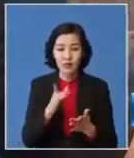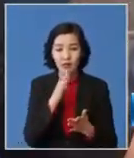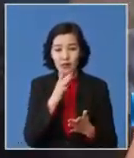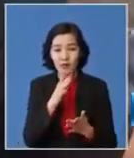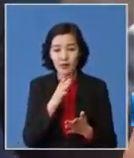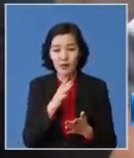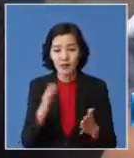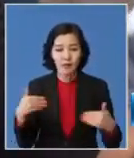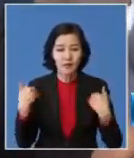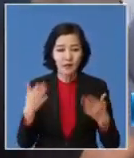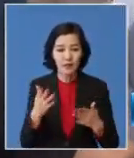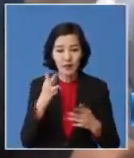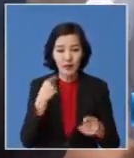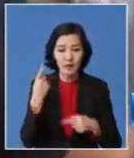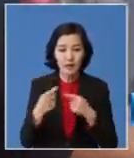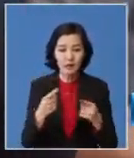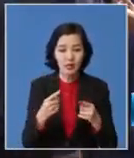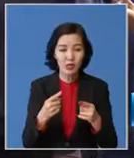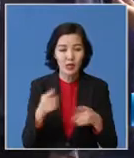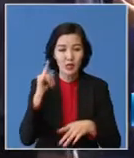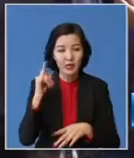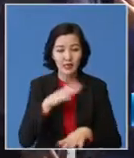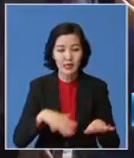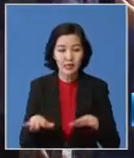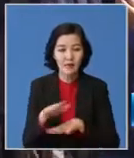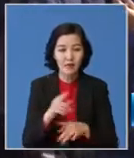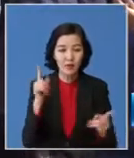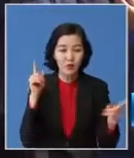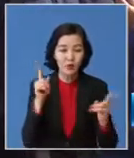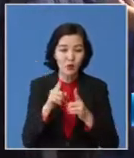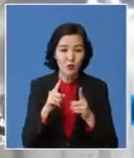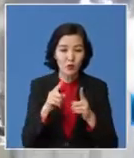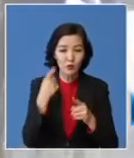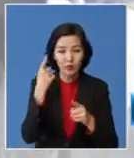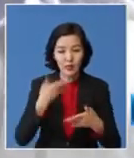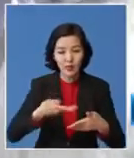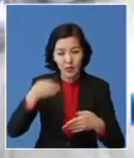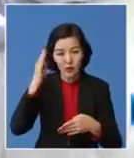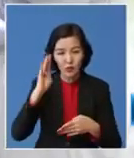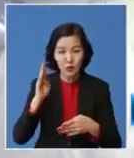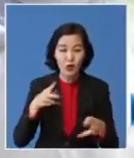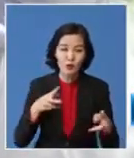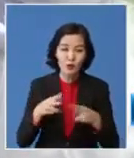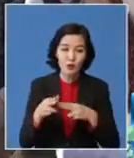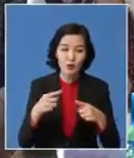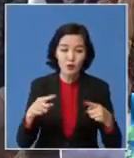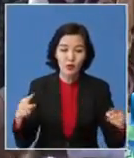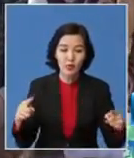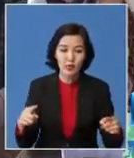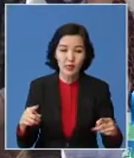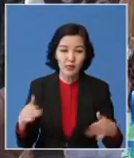еще и демонстрация обычаев казахского народа. Курицу, кыззату, беташар, бесыктой, цаукесу и другие.